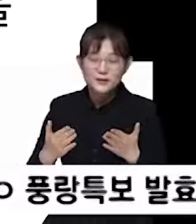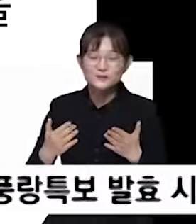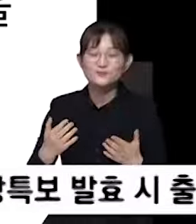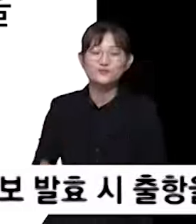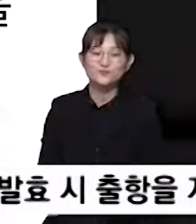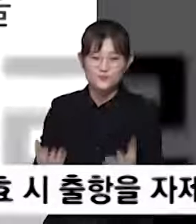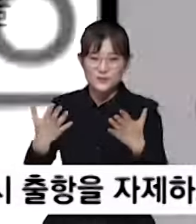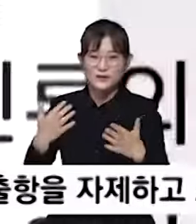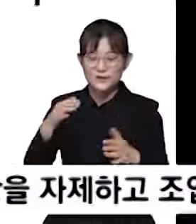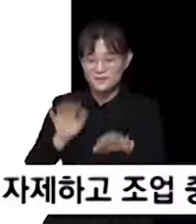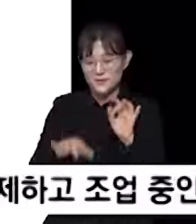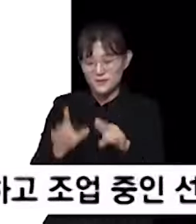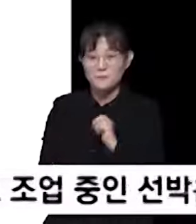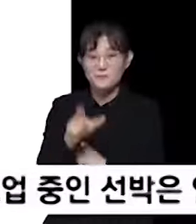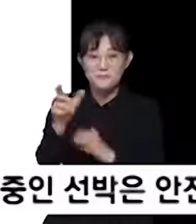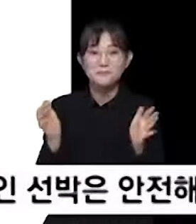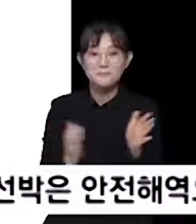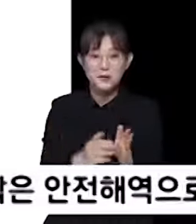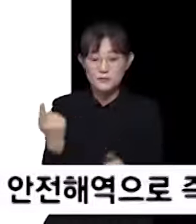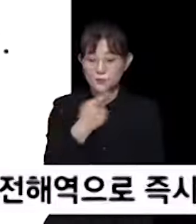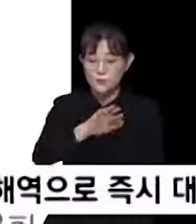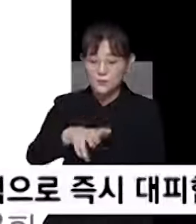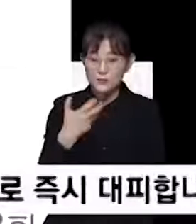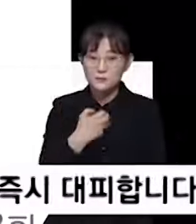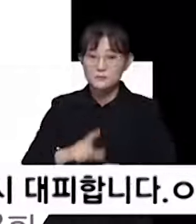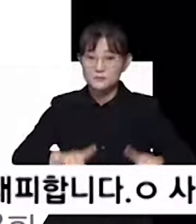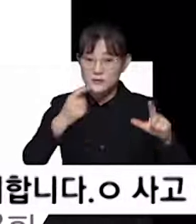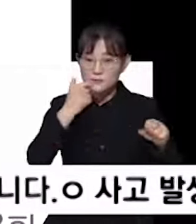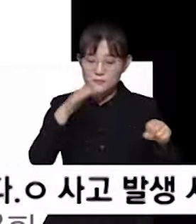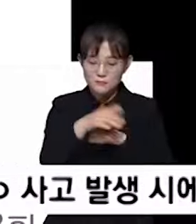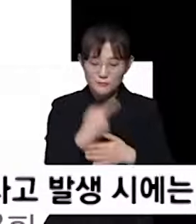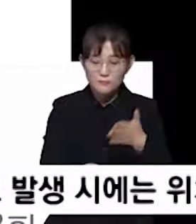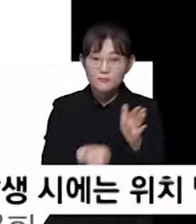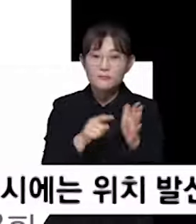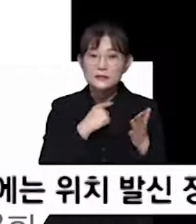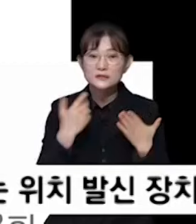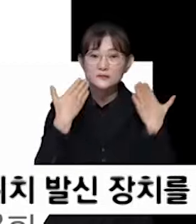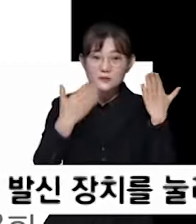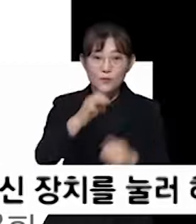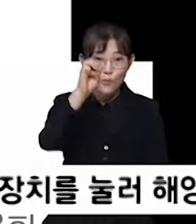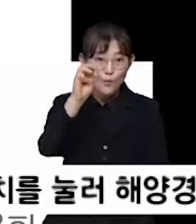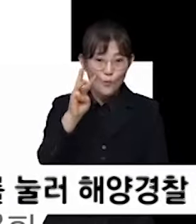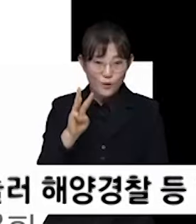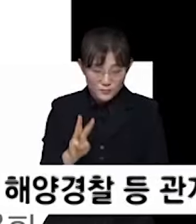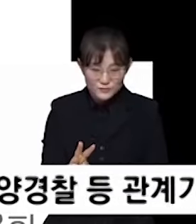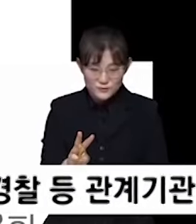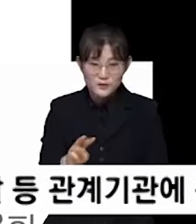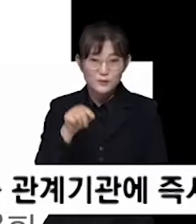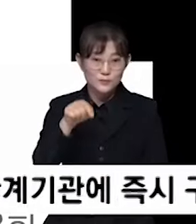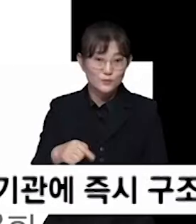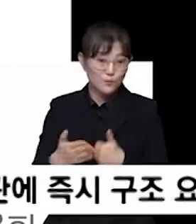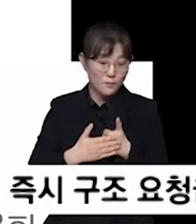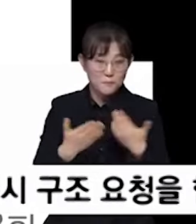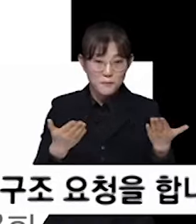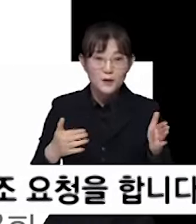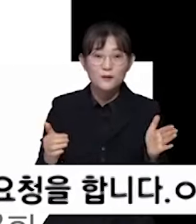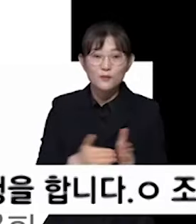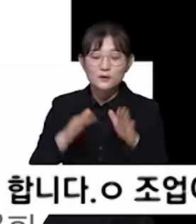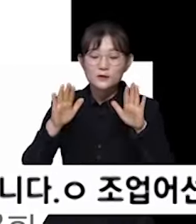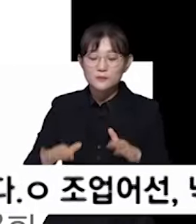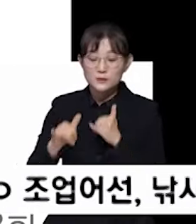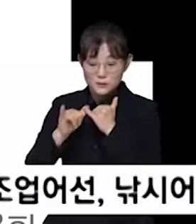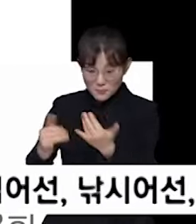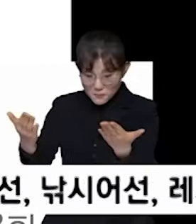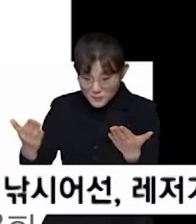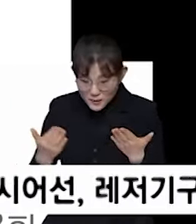글을 남겼습니다. 1980년 민주주의를 위해 헌신한 광주에 정치적으로 빚을 졌고 이번 노벨문학상